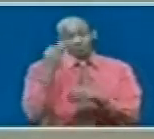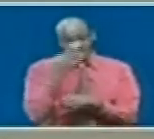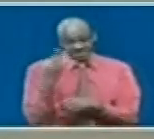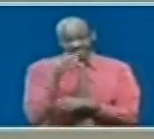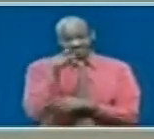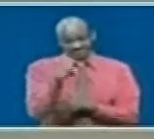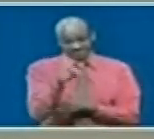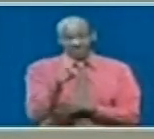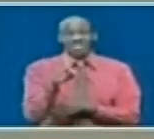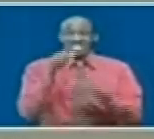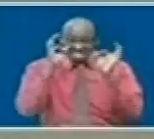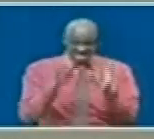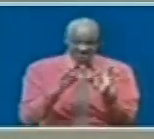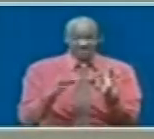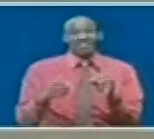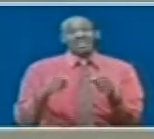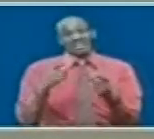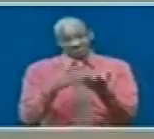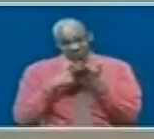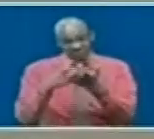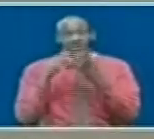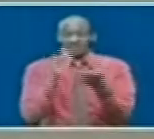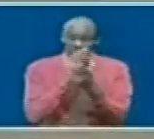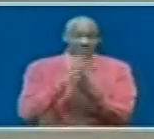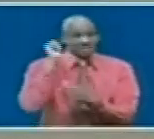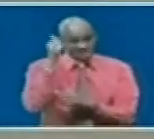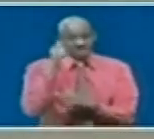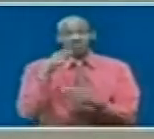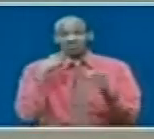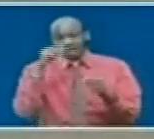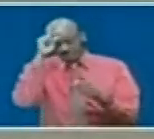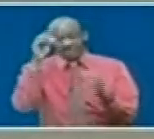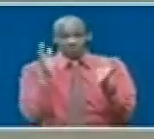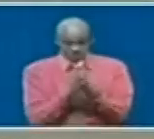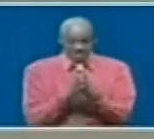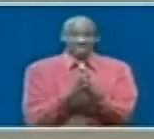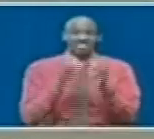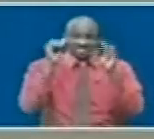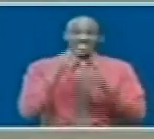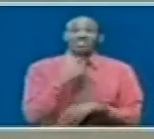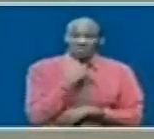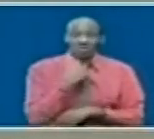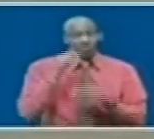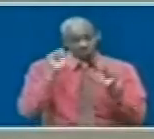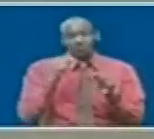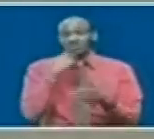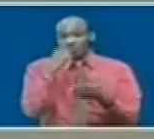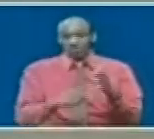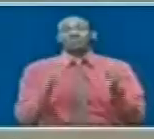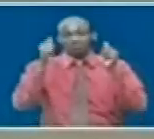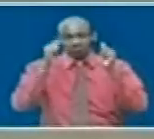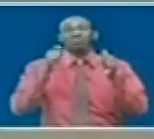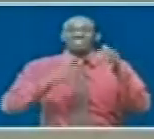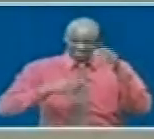hili, na iwapo hakutafanyika majadiliano kati yao na serikali, basi pendekezo hilo halitazingatiwa tena na hivyo basi mgomo